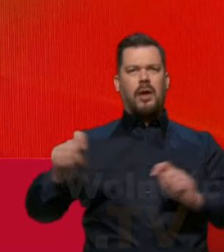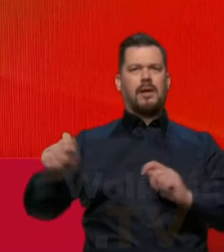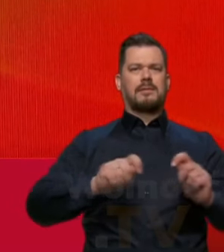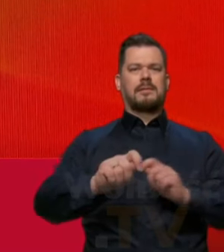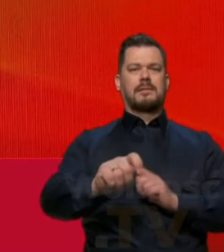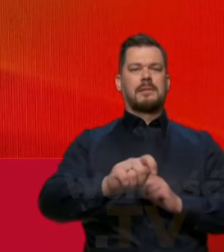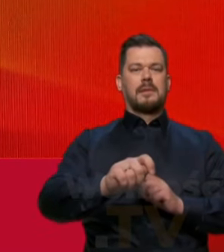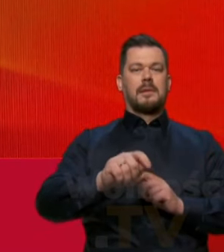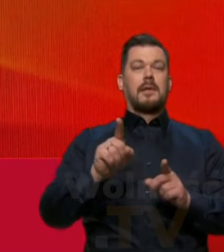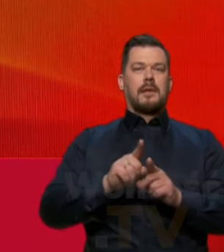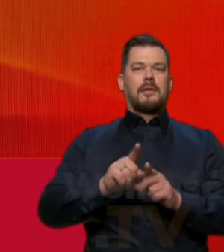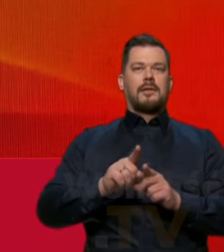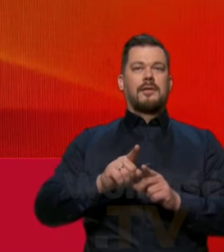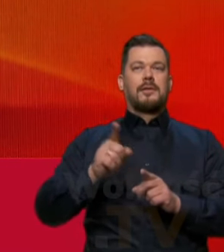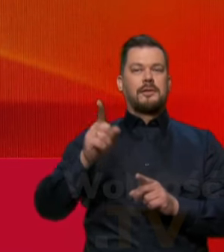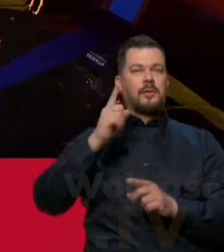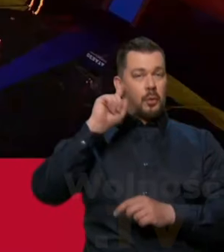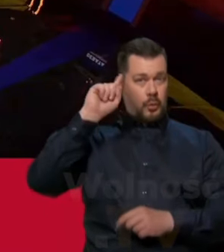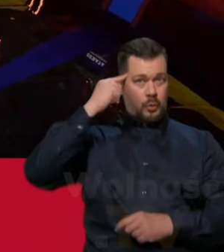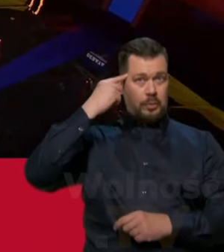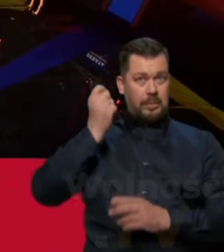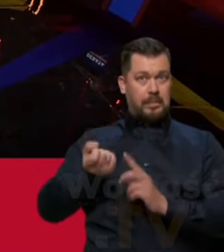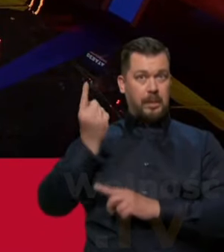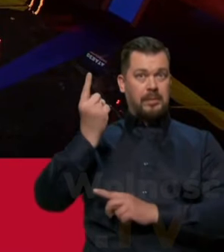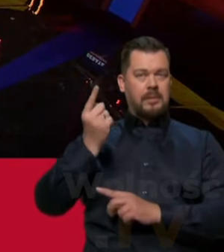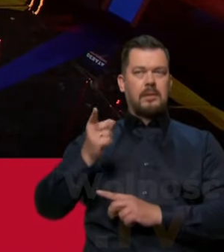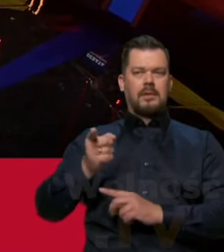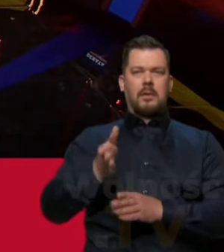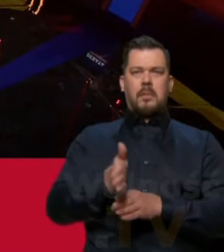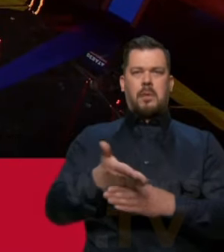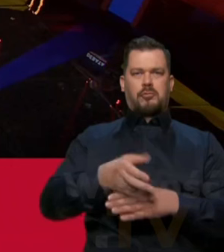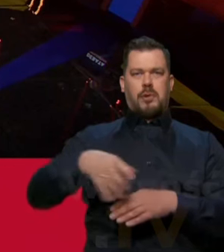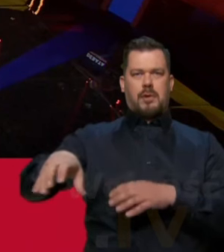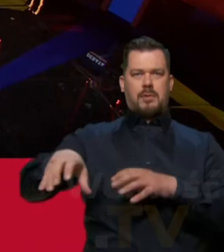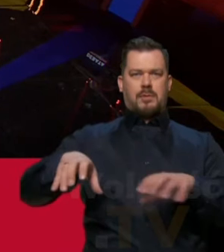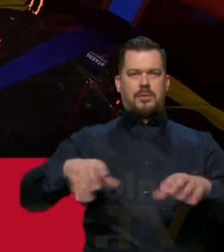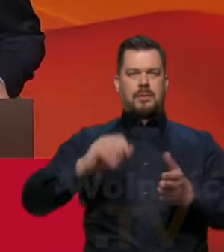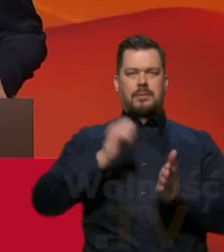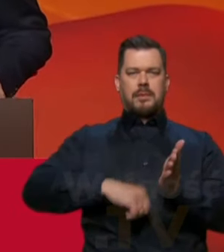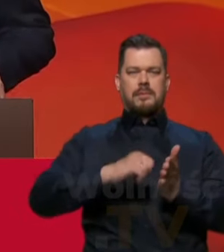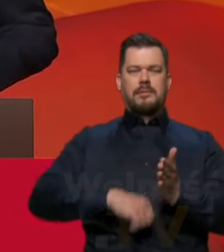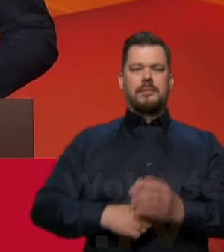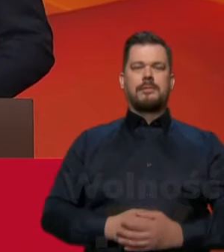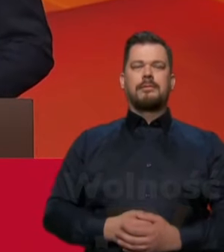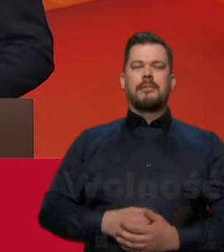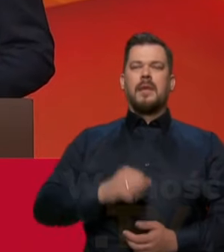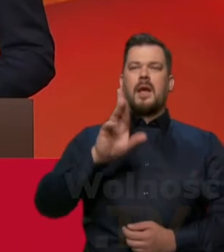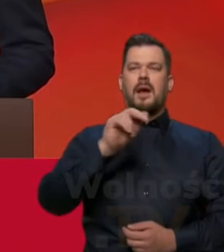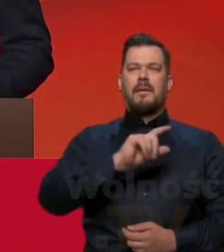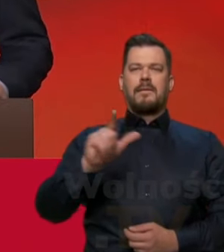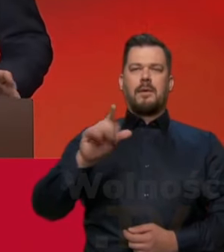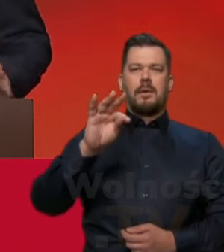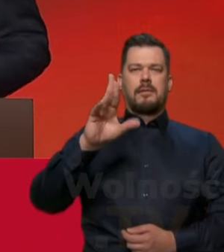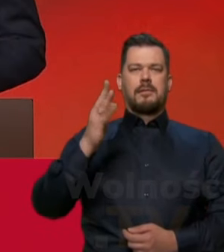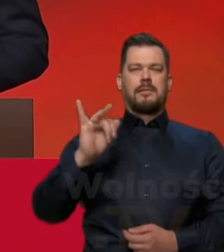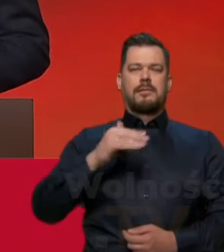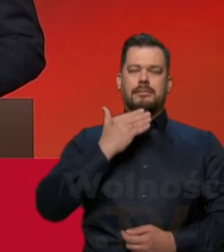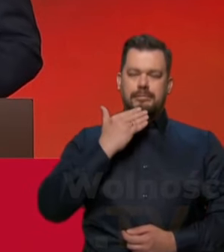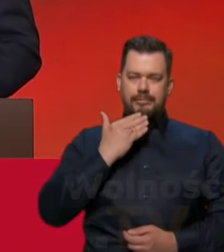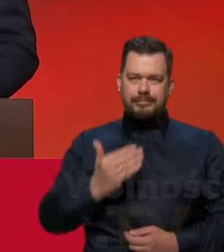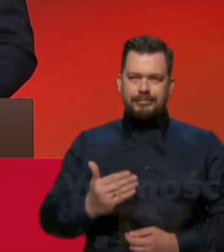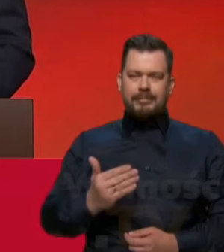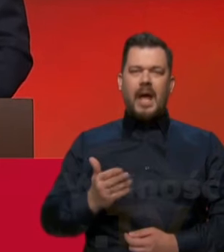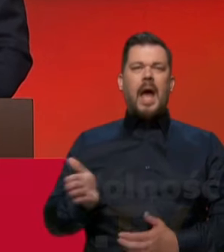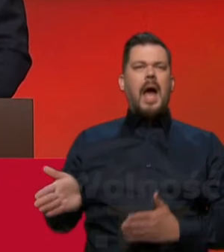i również sprzeciwiać się głupim pomysłom, jak na przykład podział kompletnie inny Mazowsza. Rafał Trzaskowski, bardzo dziękujemy. Ja tylko przypominam,